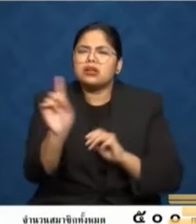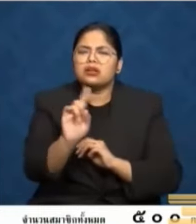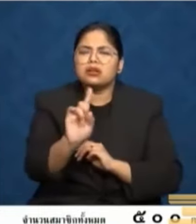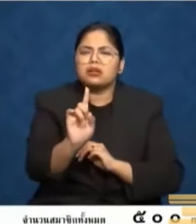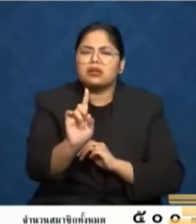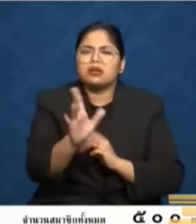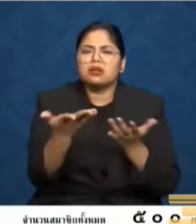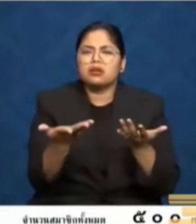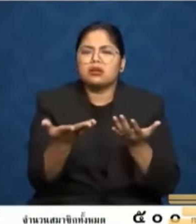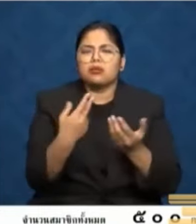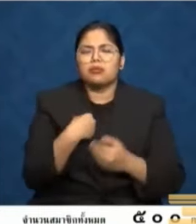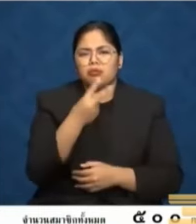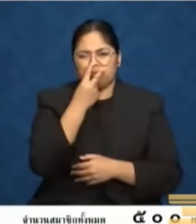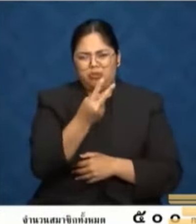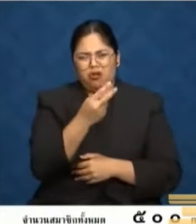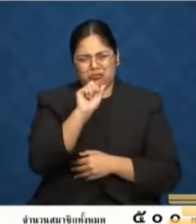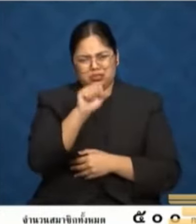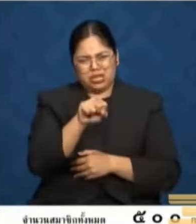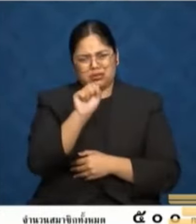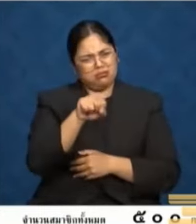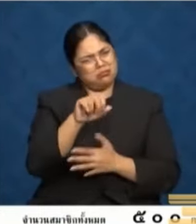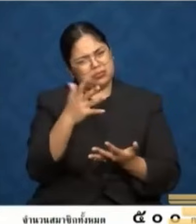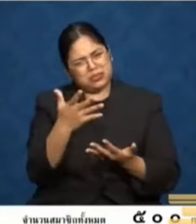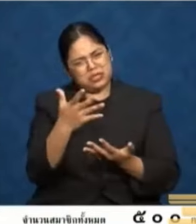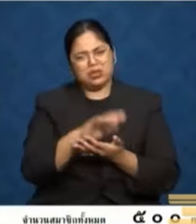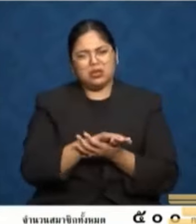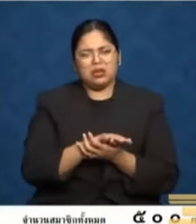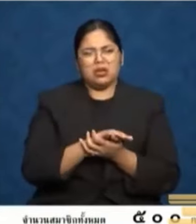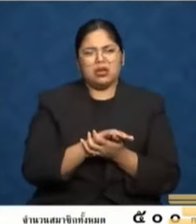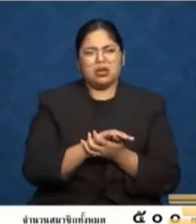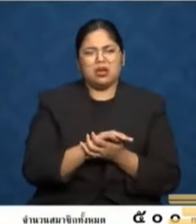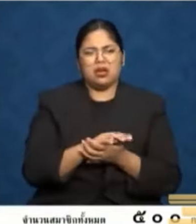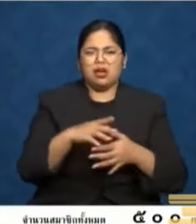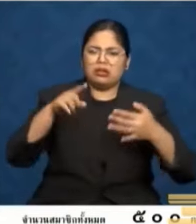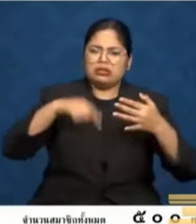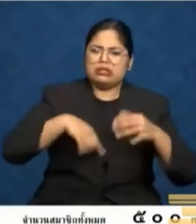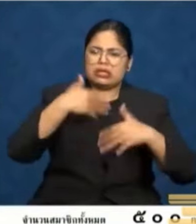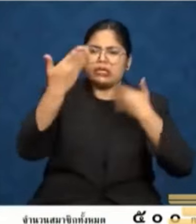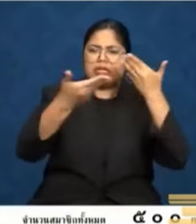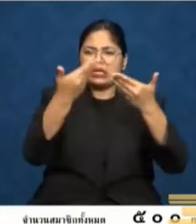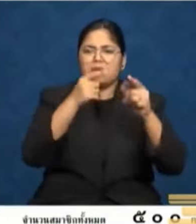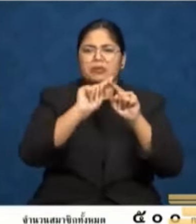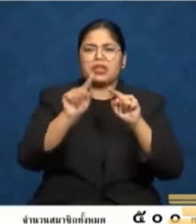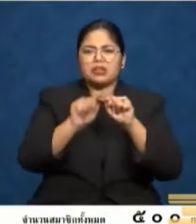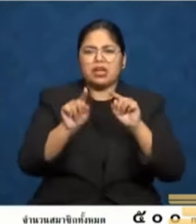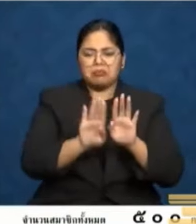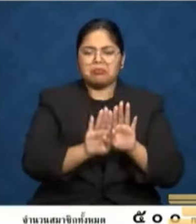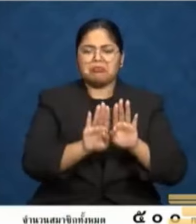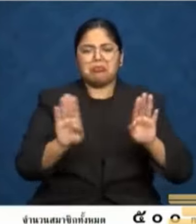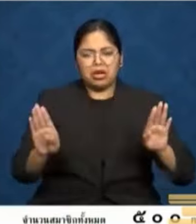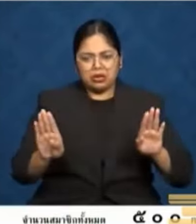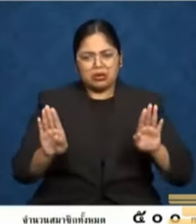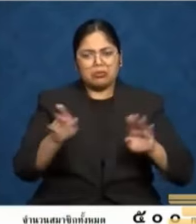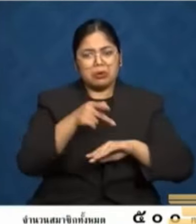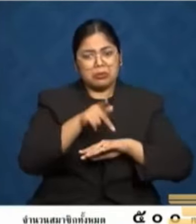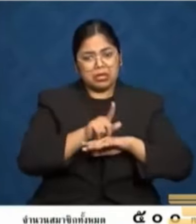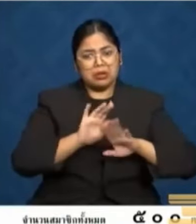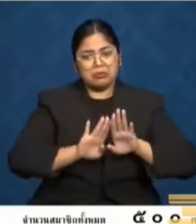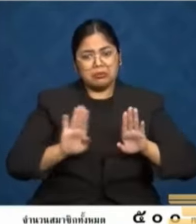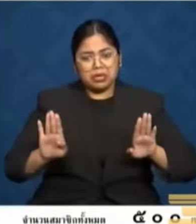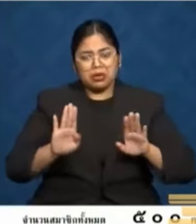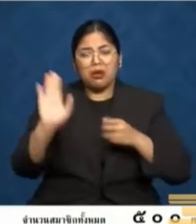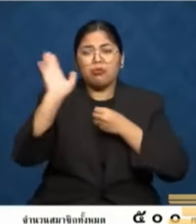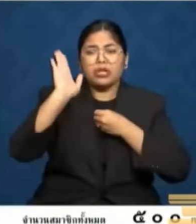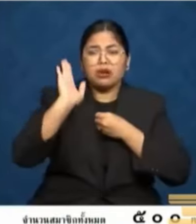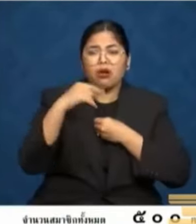ผมมองว่ามันใช่มอ่ะท่านจัดไอ้ต้นกล้าบ้างอะไรบ้างท่านเป็นประธานเปิดงานแล้ววิทยากร